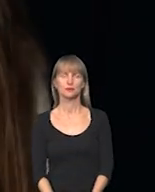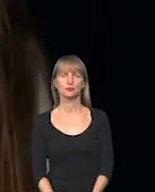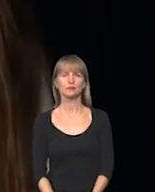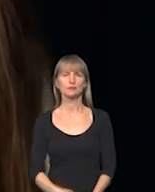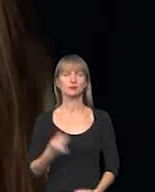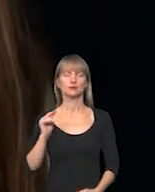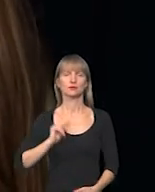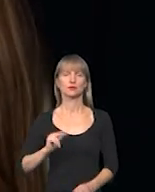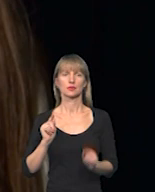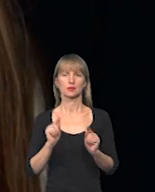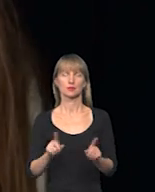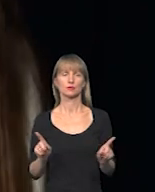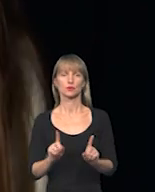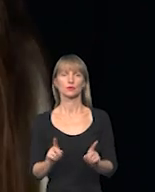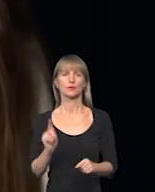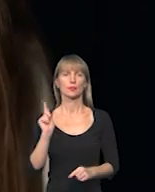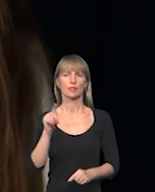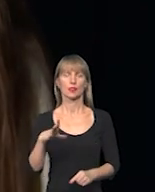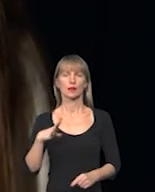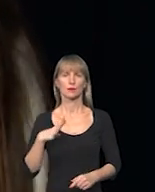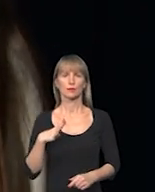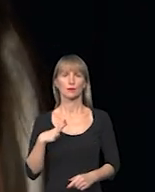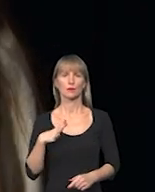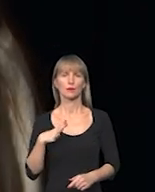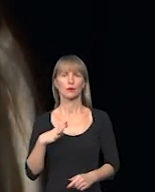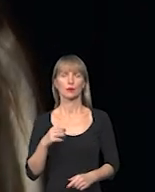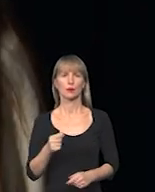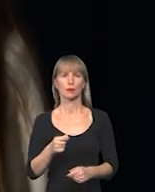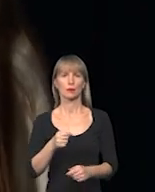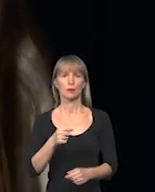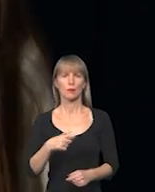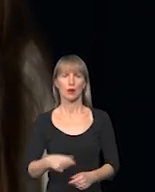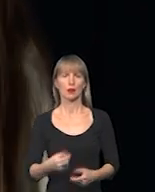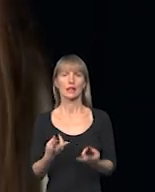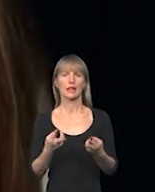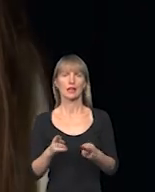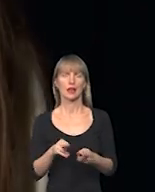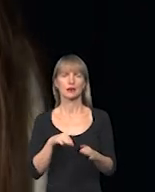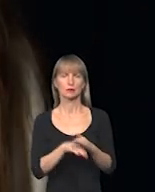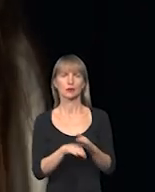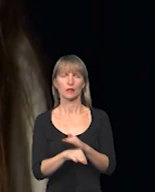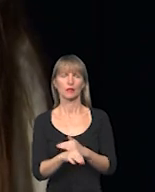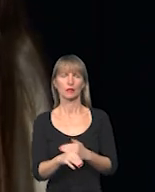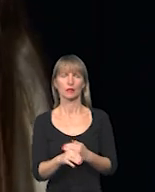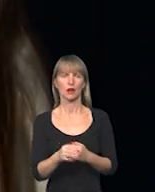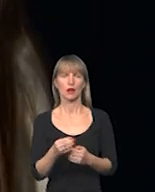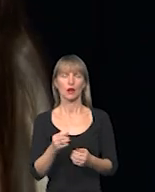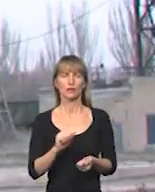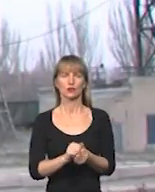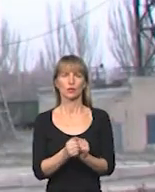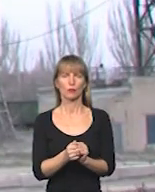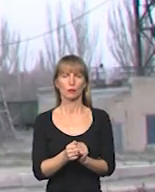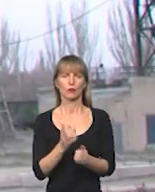Цікава робота тим, що там були банки для зберігання щебню. Вони мають округлу